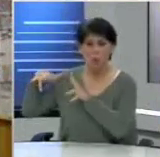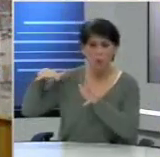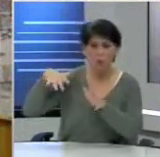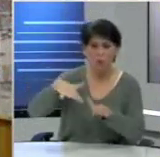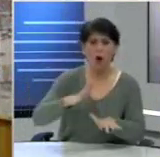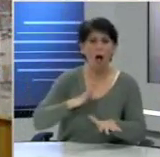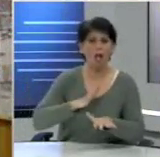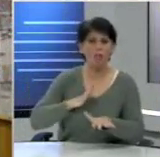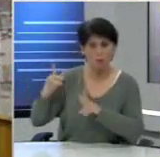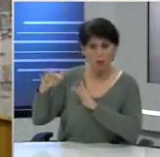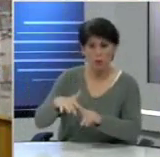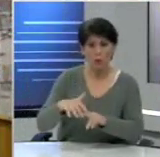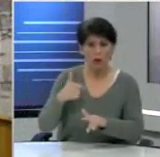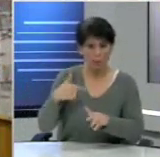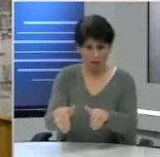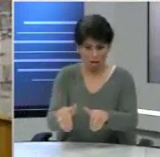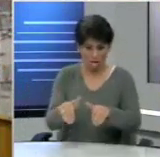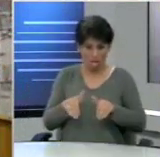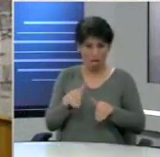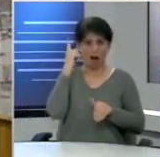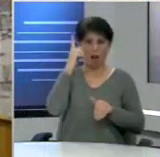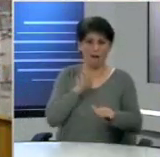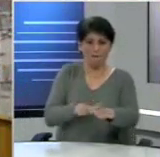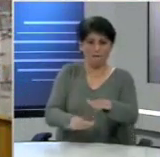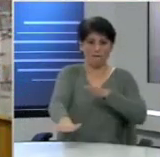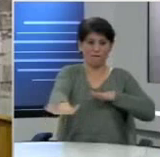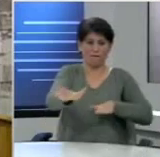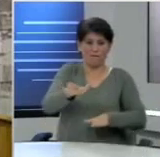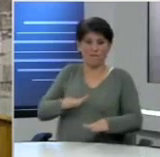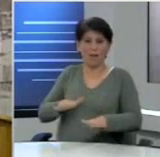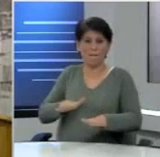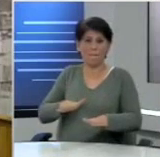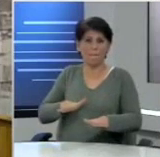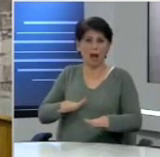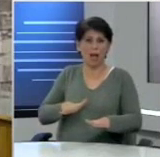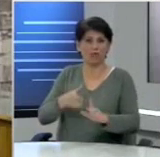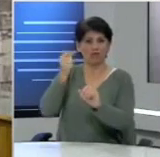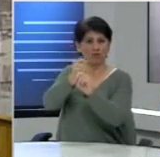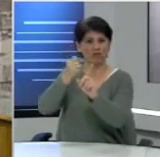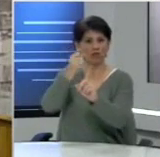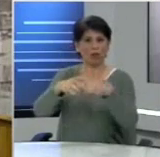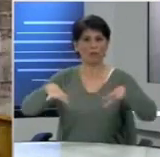ένα βήμα πίσω από τις εθνικές μας θέσεις για την υπεράσπιση των κυριαρχικών μας δικαιωμάτων.